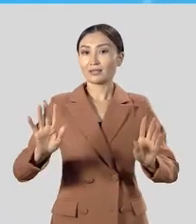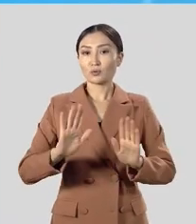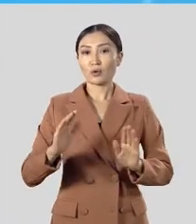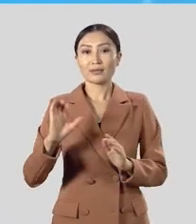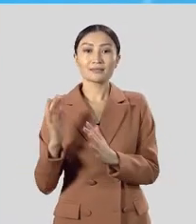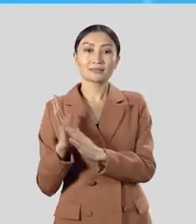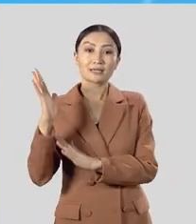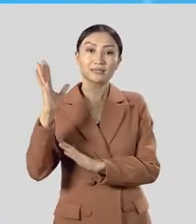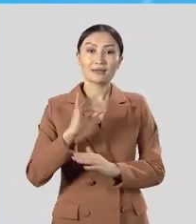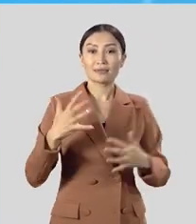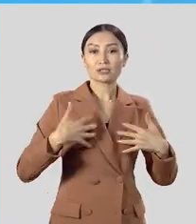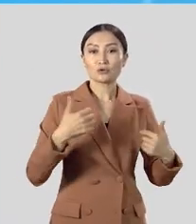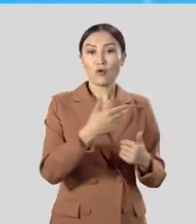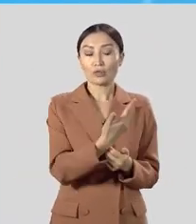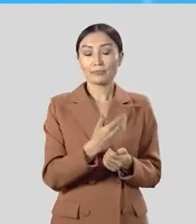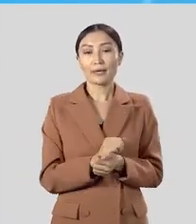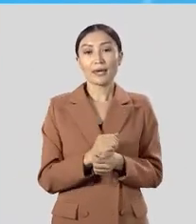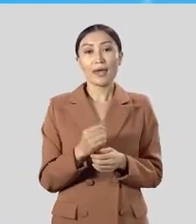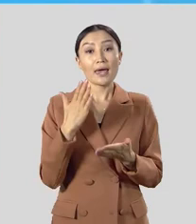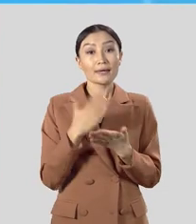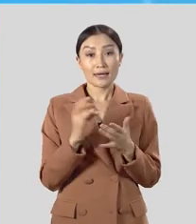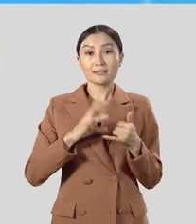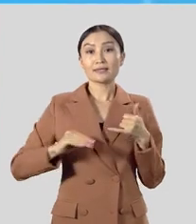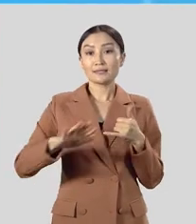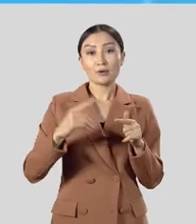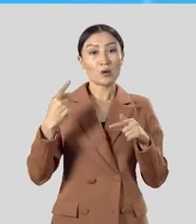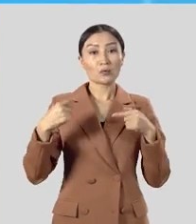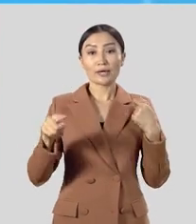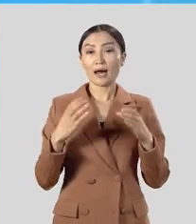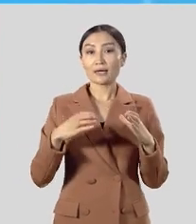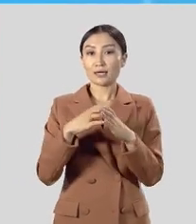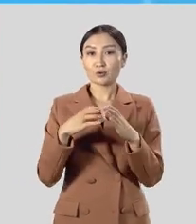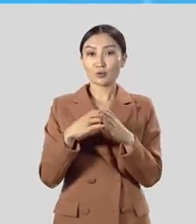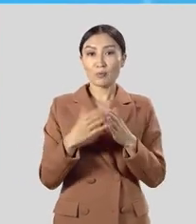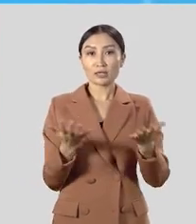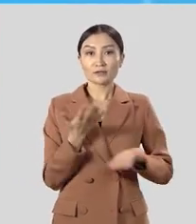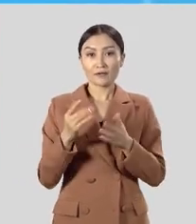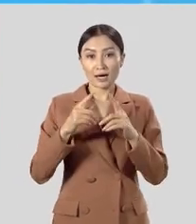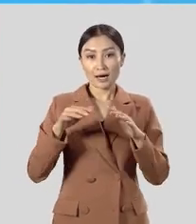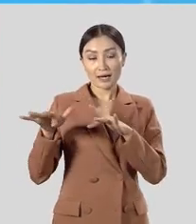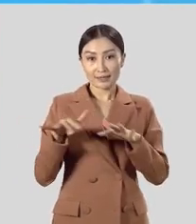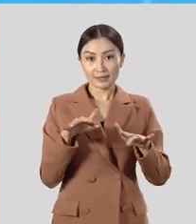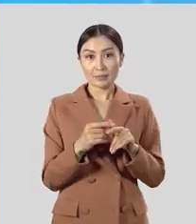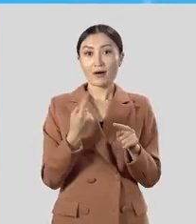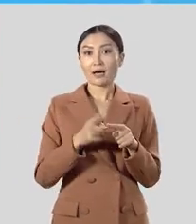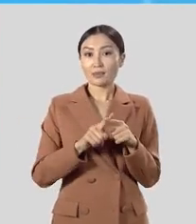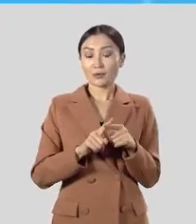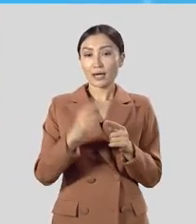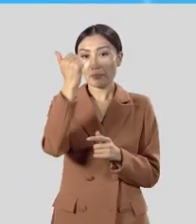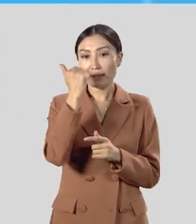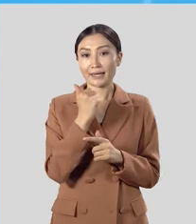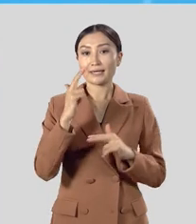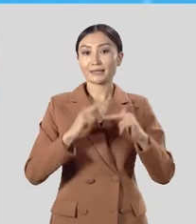растениями, ни с животными. Есть на Земле уникальная группа живых организмов, которая